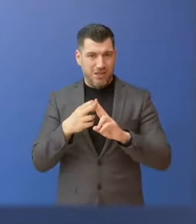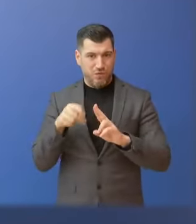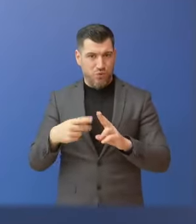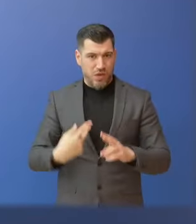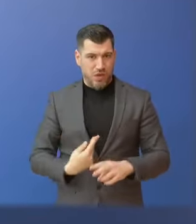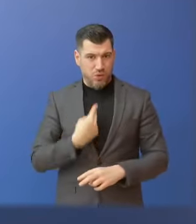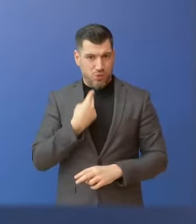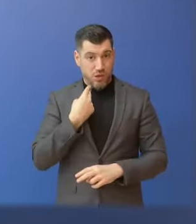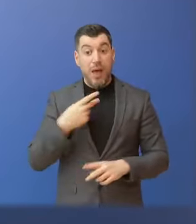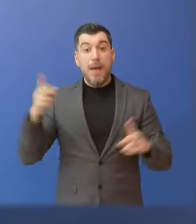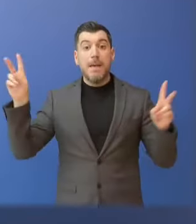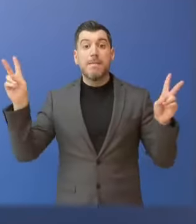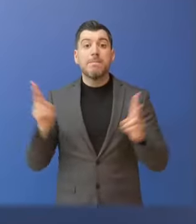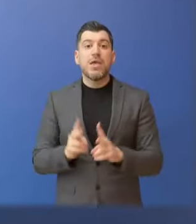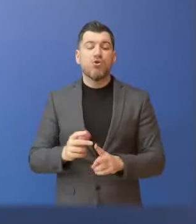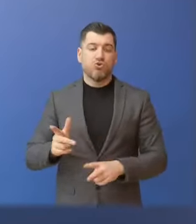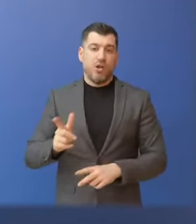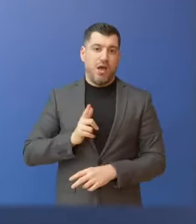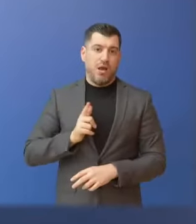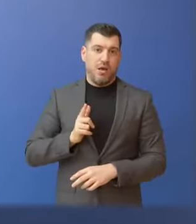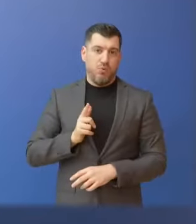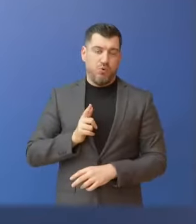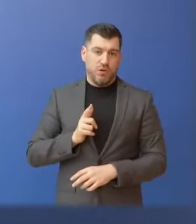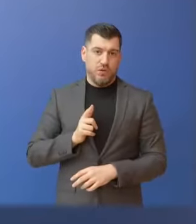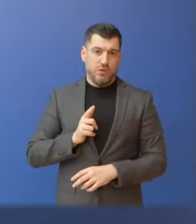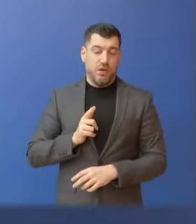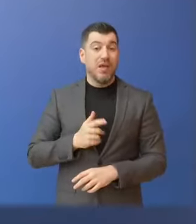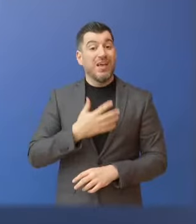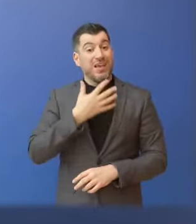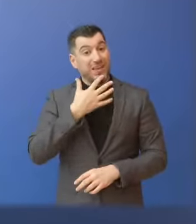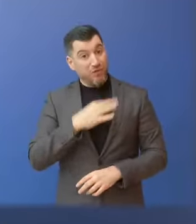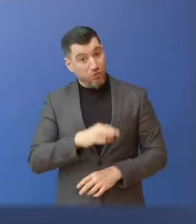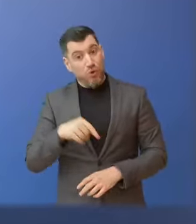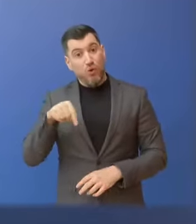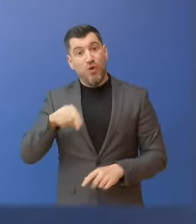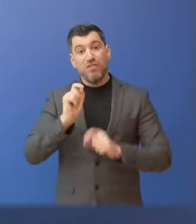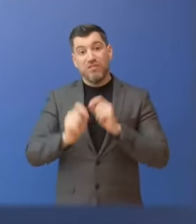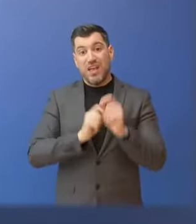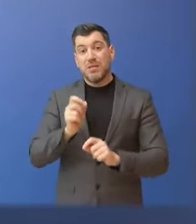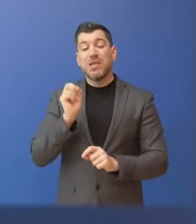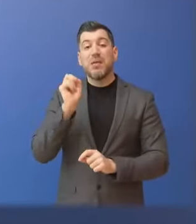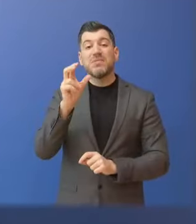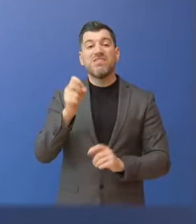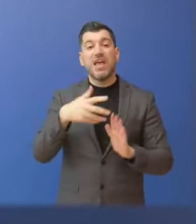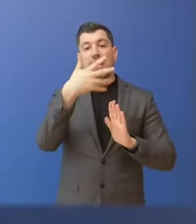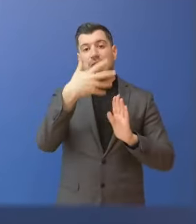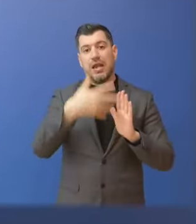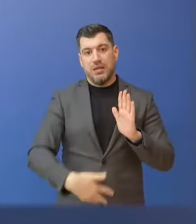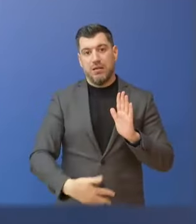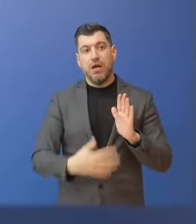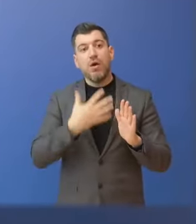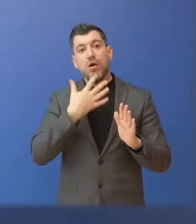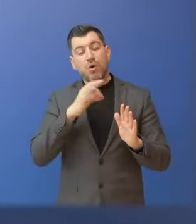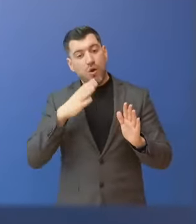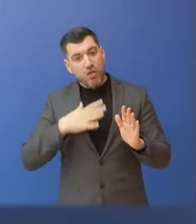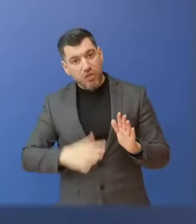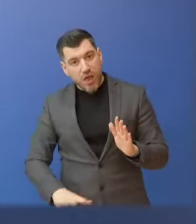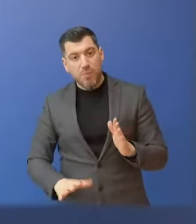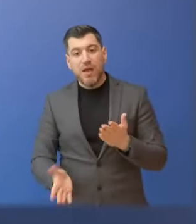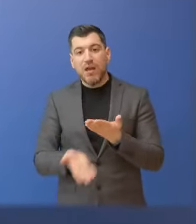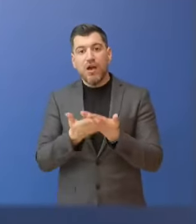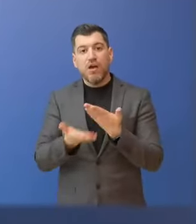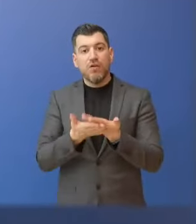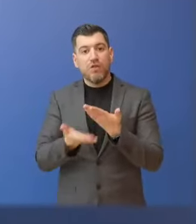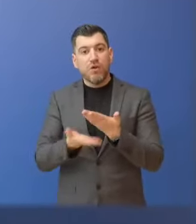και έχουμε σήμερα μια πολύ σημαντική έναρξη της ενιαίας λίστας χειρουργείων γιατί ακριβώς αυτό θέλουμε να κάνουμε να τονώσουμε ε το